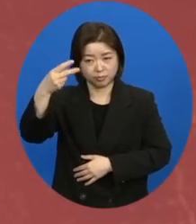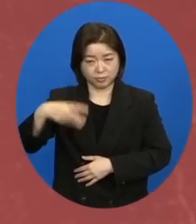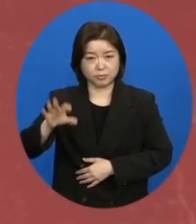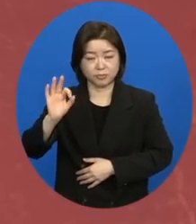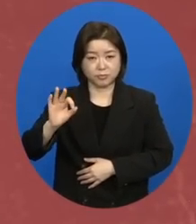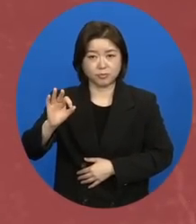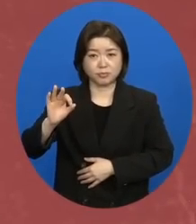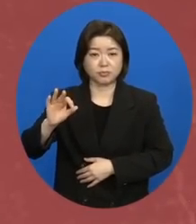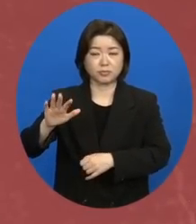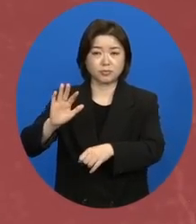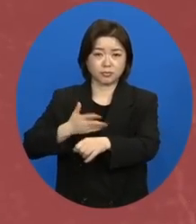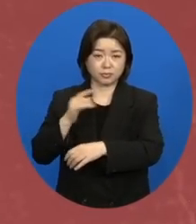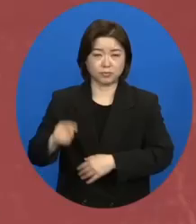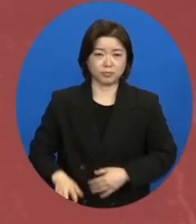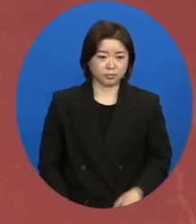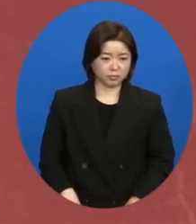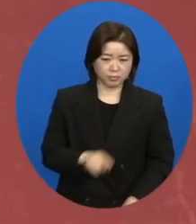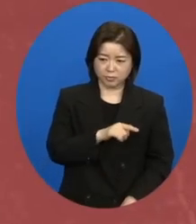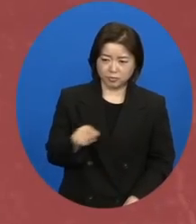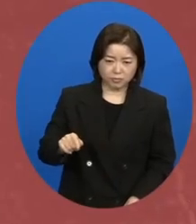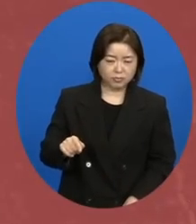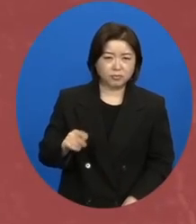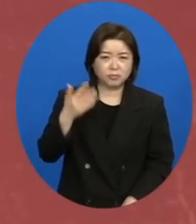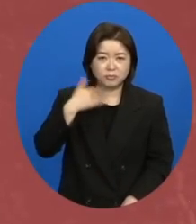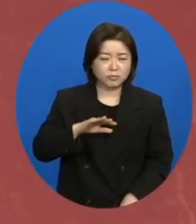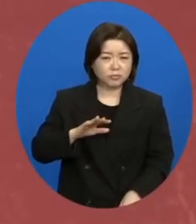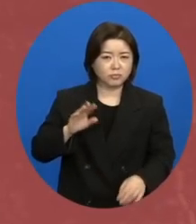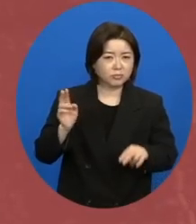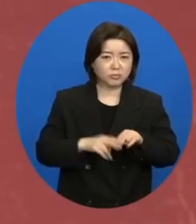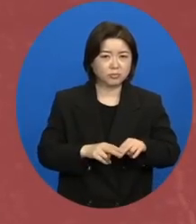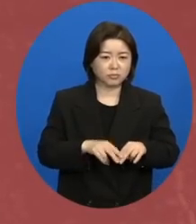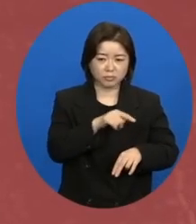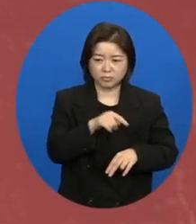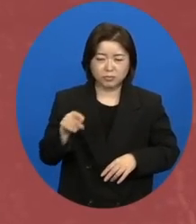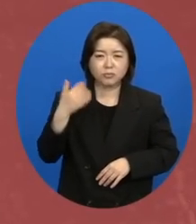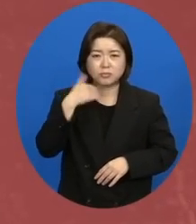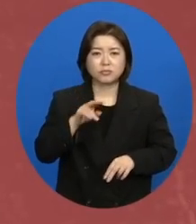잘못했는데 한 애만 맞으면 딸이 맞아요? 아들이 맞아요?